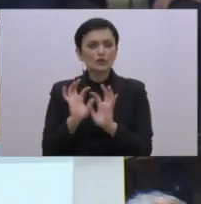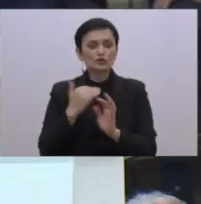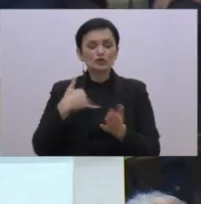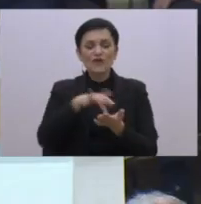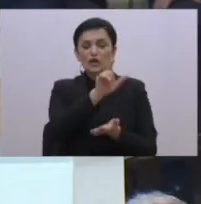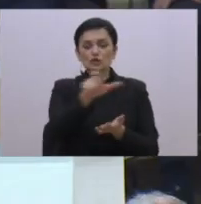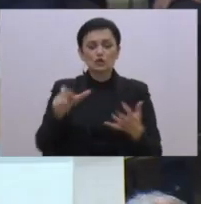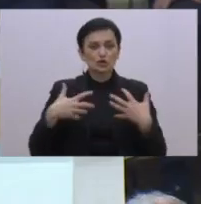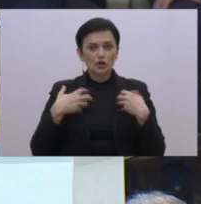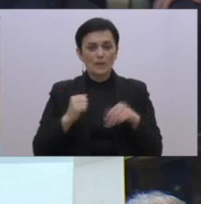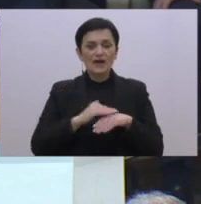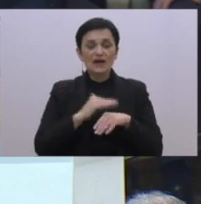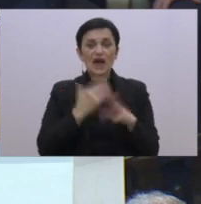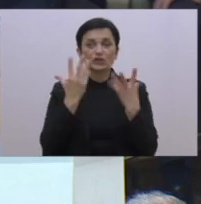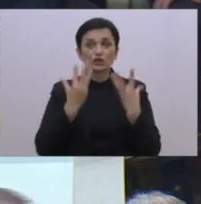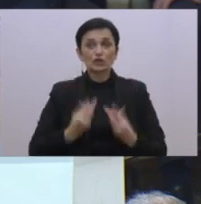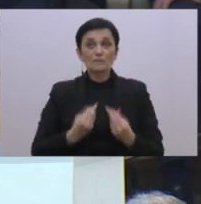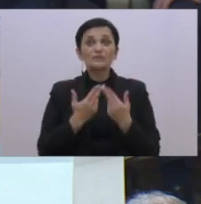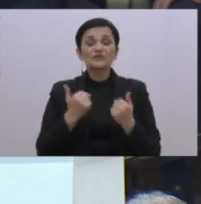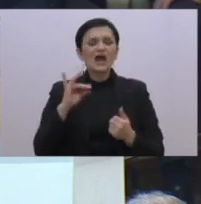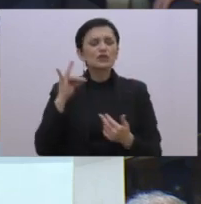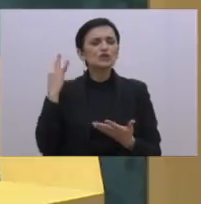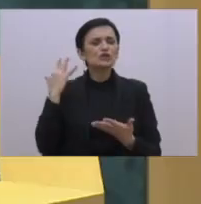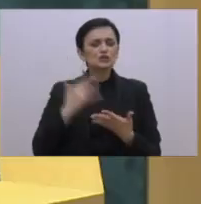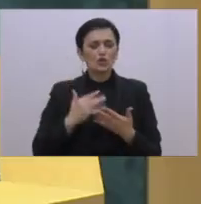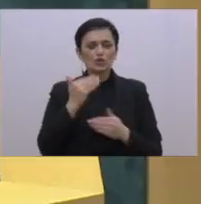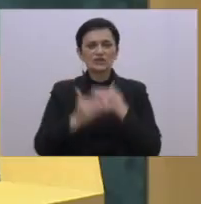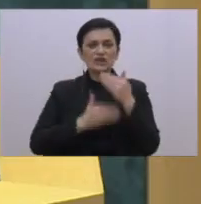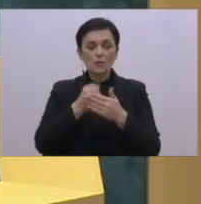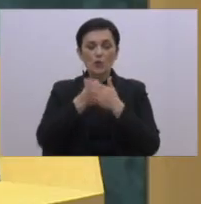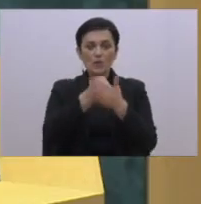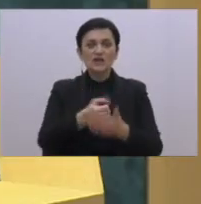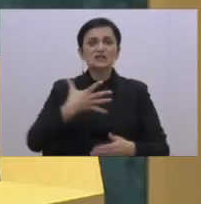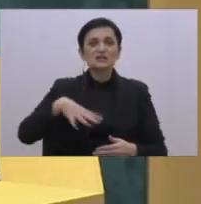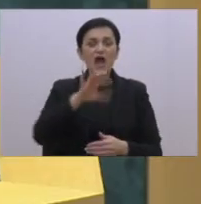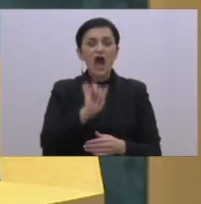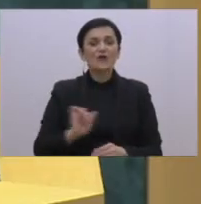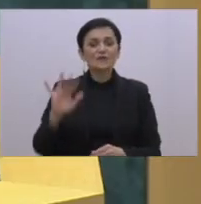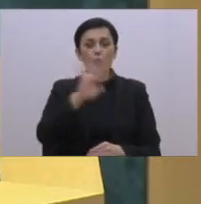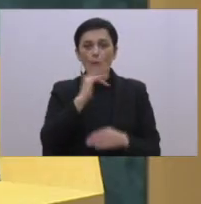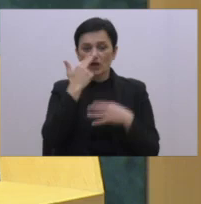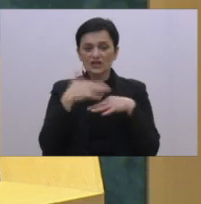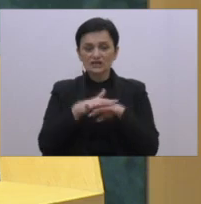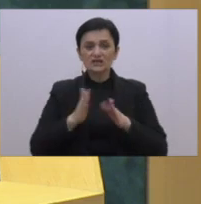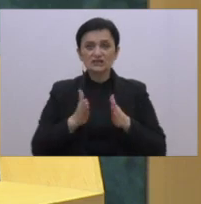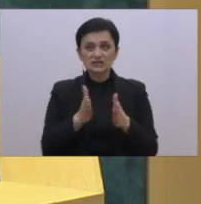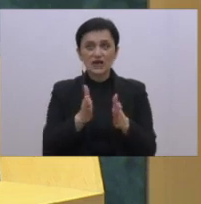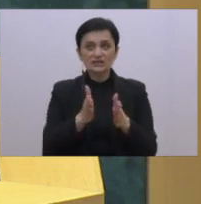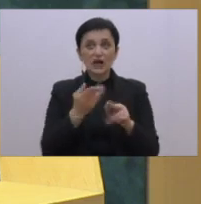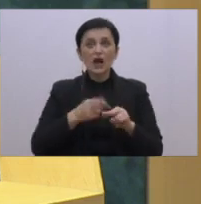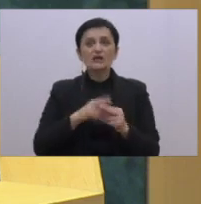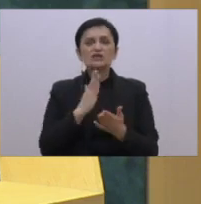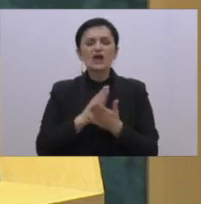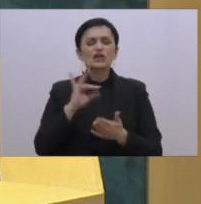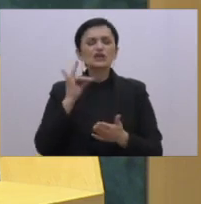მოსახლეობის ჯანმრთელობასა და კეთილდღეობაზე და ისტორიულ წარმატებებს მივაღწიეთ საქართველოს ევროპული ინტეგრაციის გზაზე. ეს არის